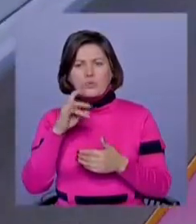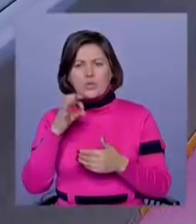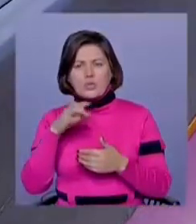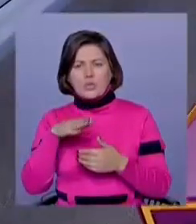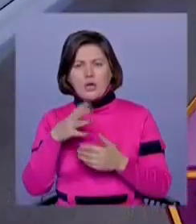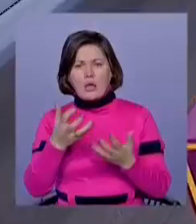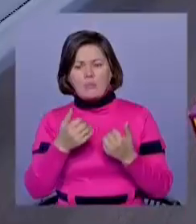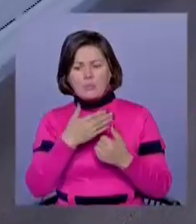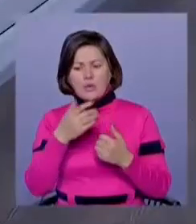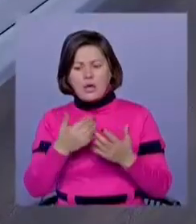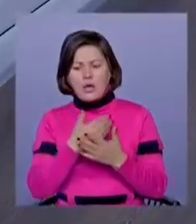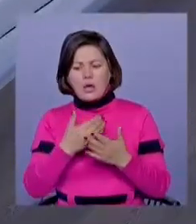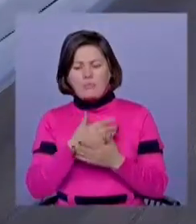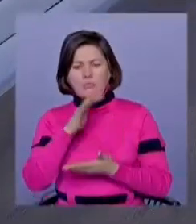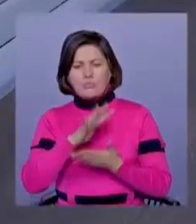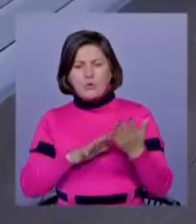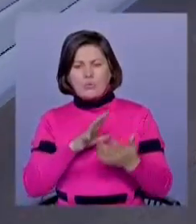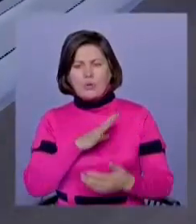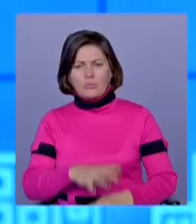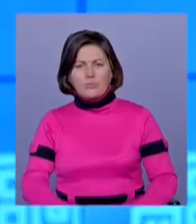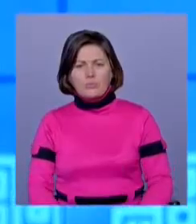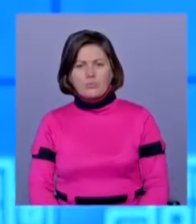порталынан алынды. Ал біз хабарымызды жалғастырамыз.